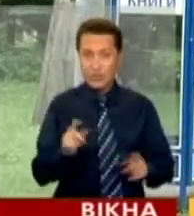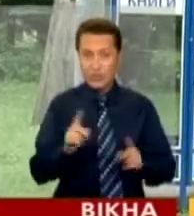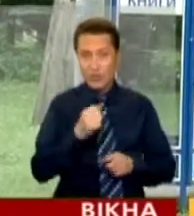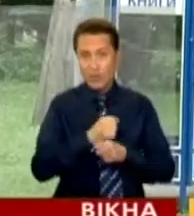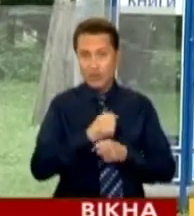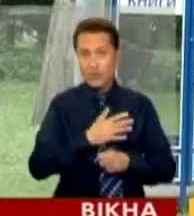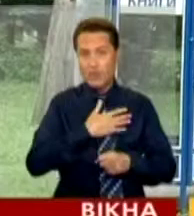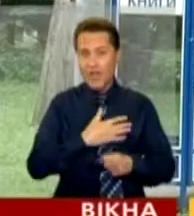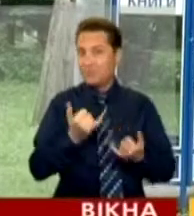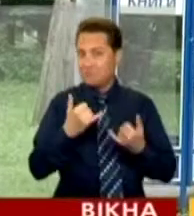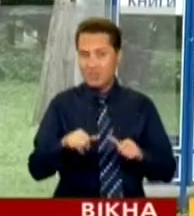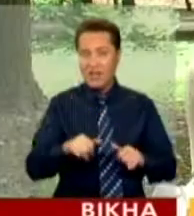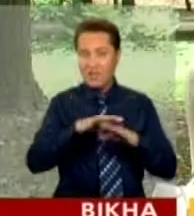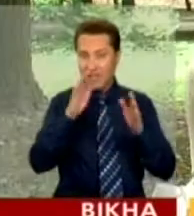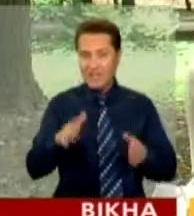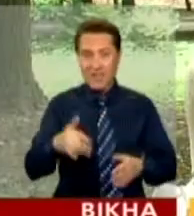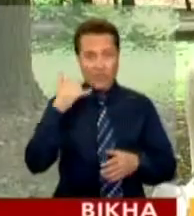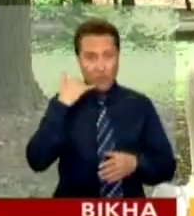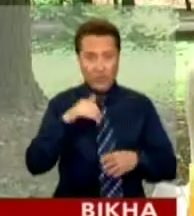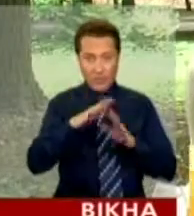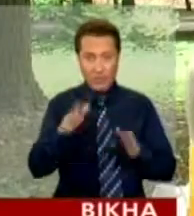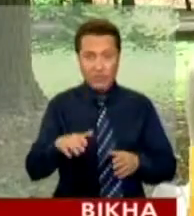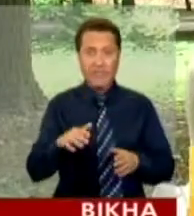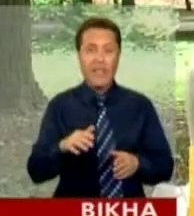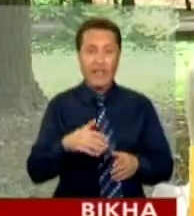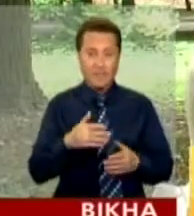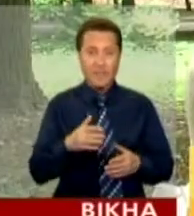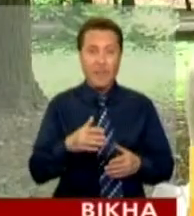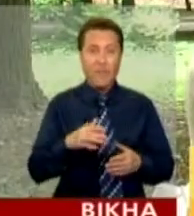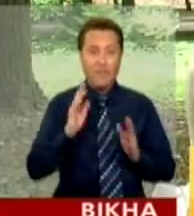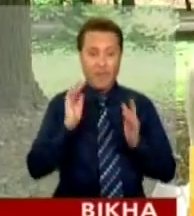наші чарівні телефонні будки у парку. На мою думку, це є чудова ідея,